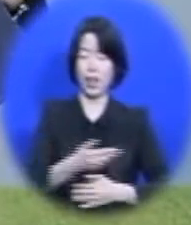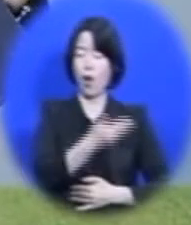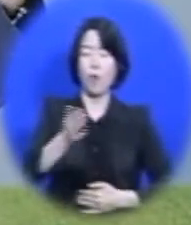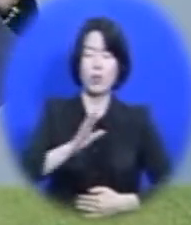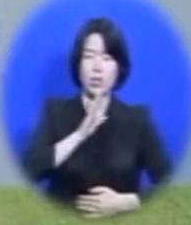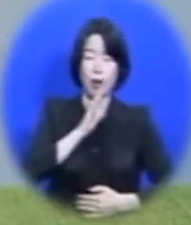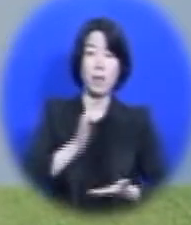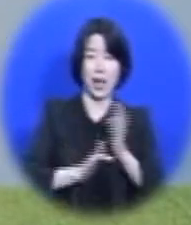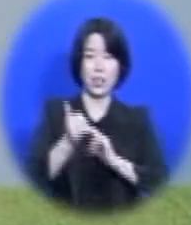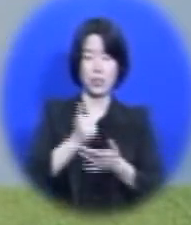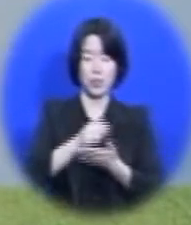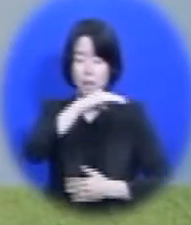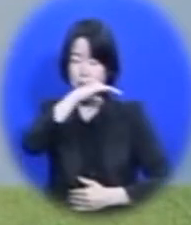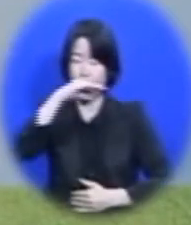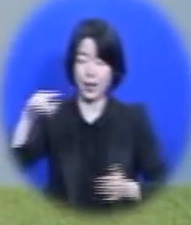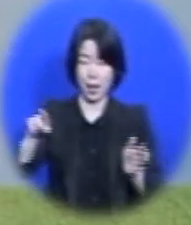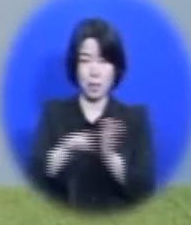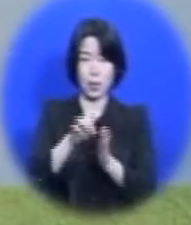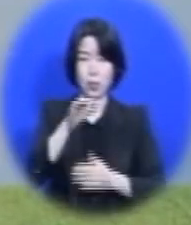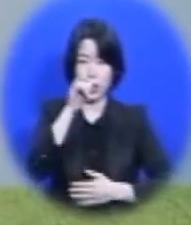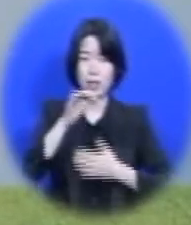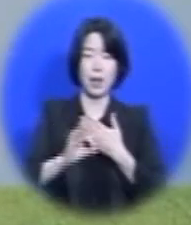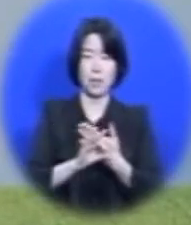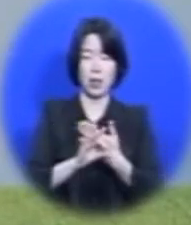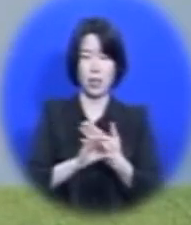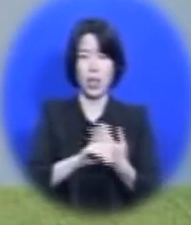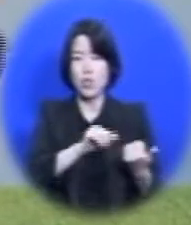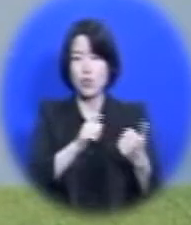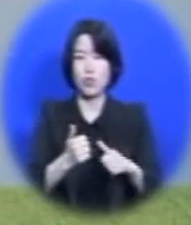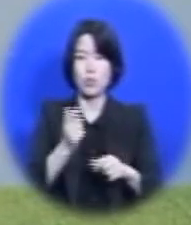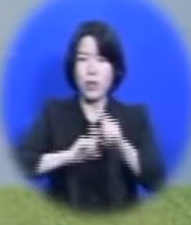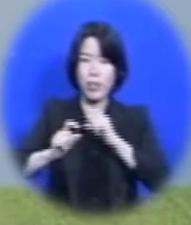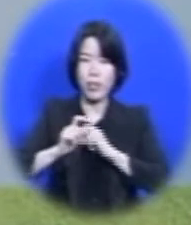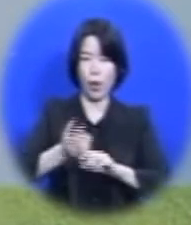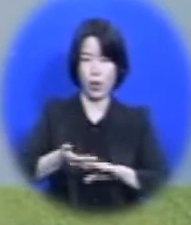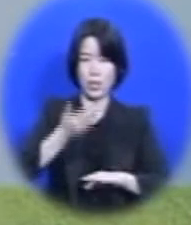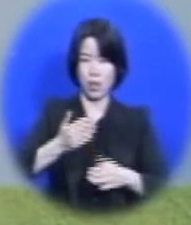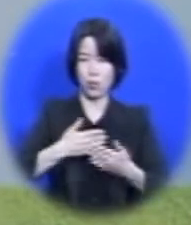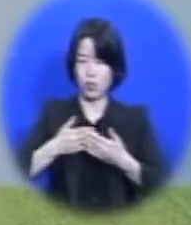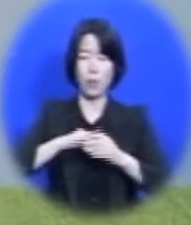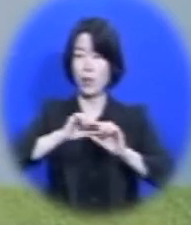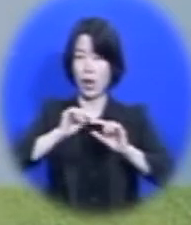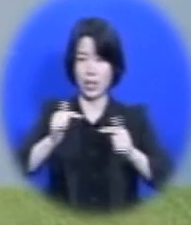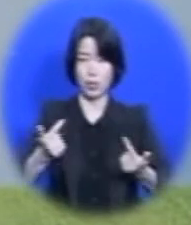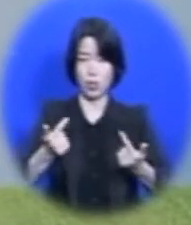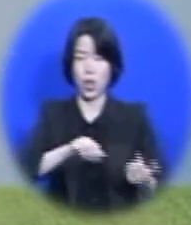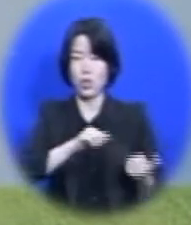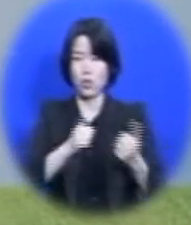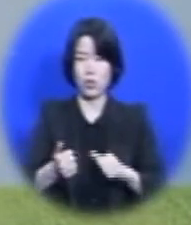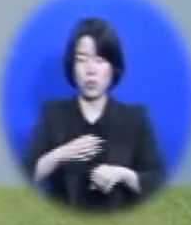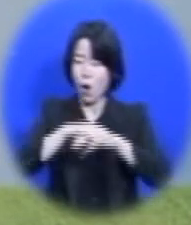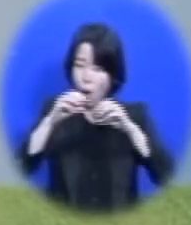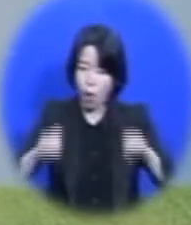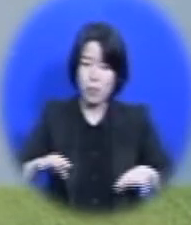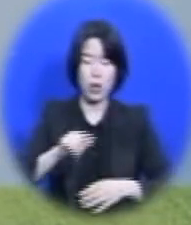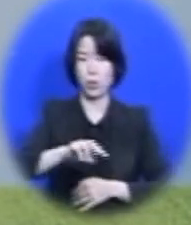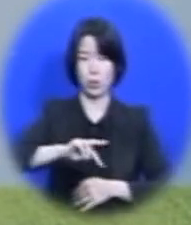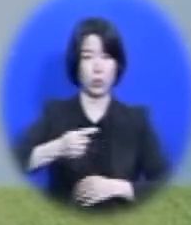예수님을 제대로 믿고 있다면 죽음은 더 이상 두려움도 아니고 또 죽음은 허무한 것도